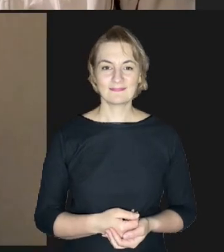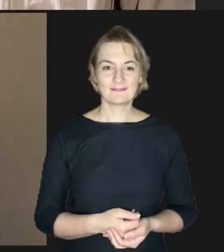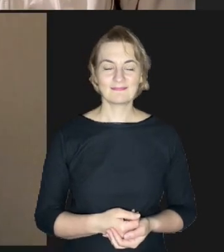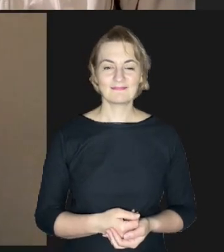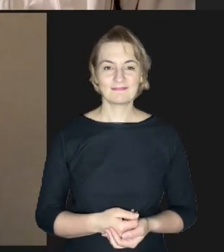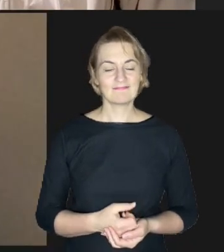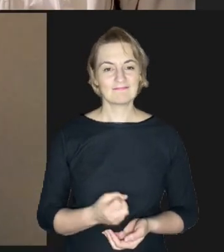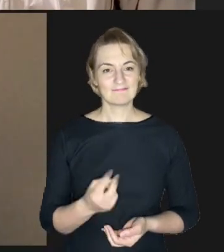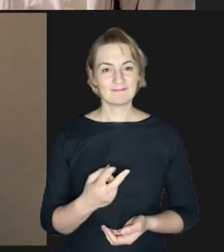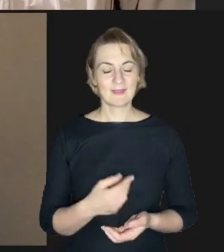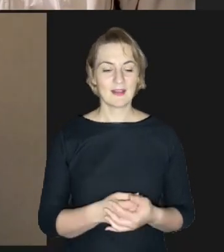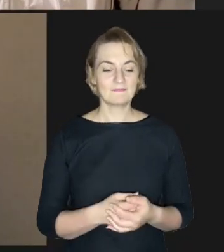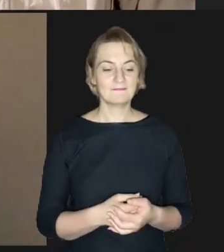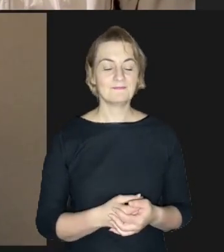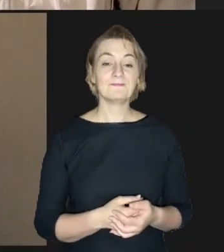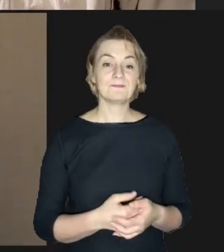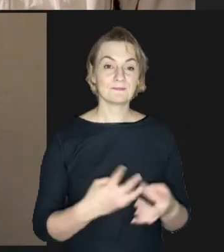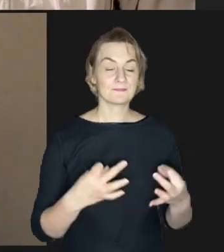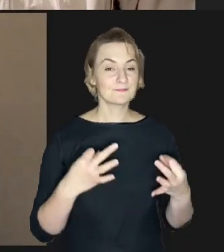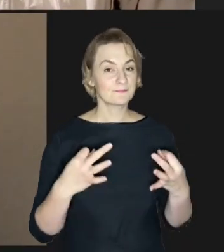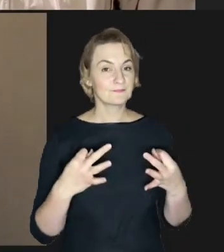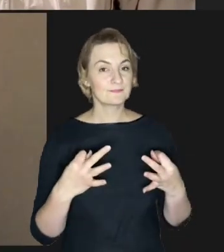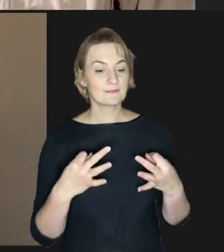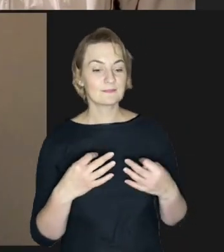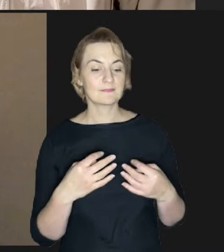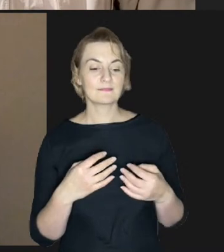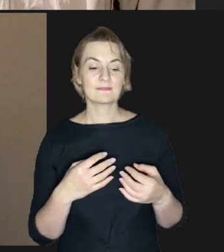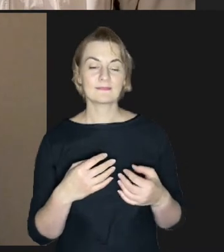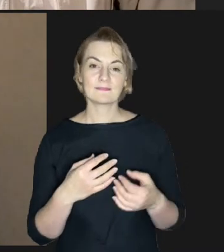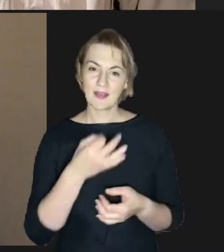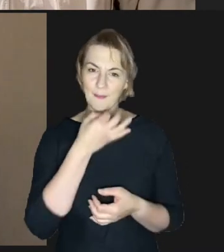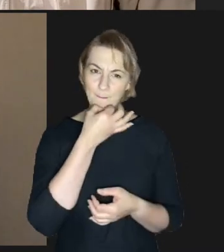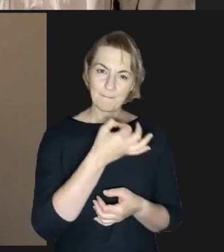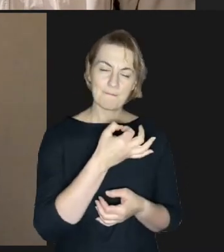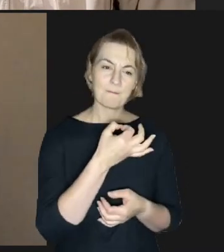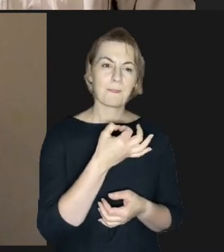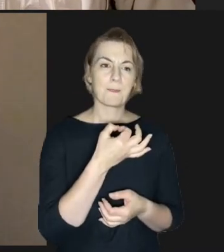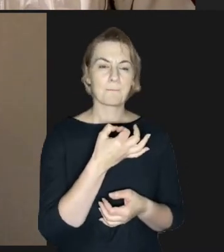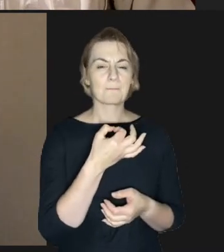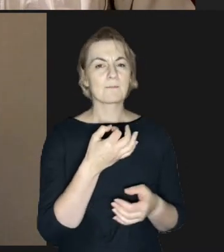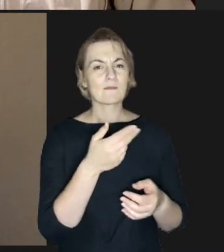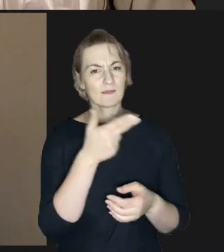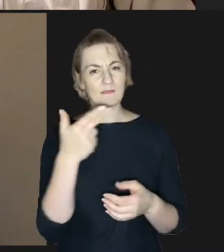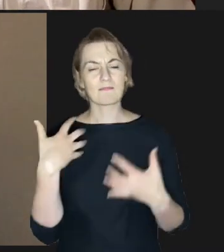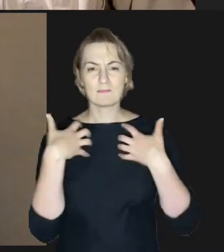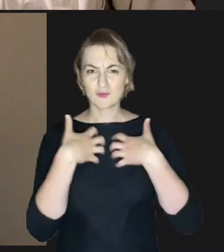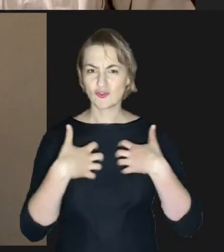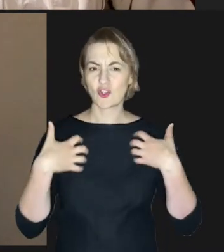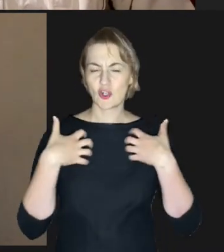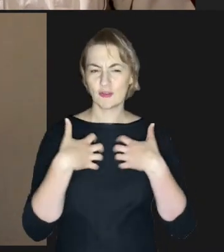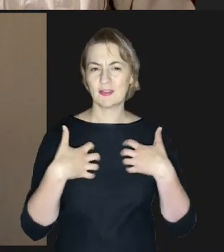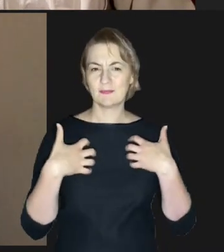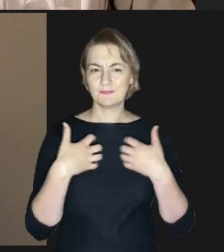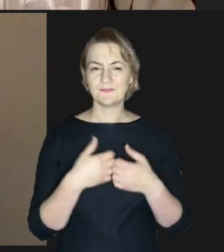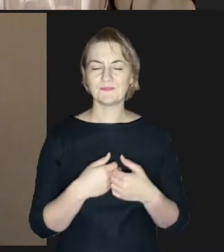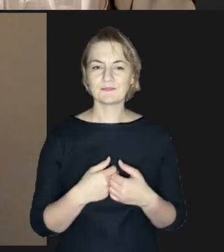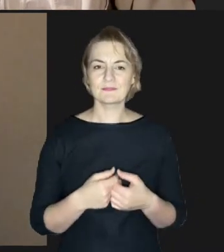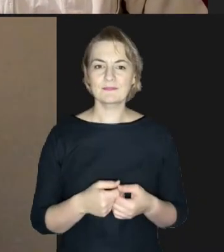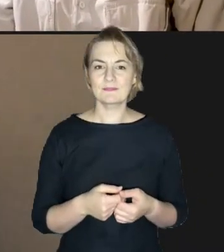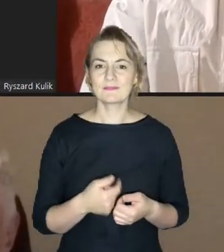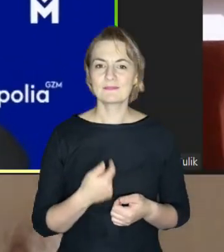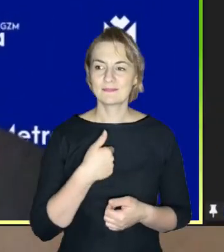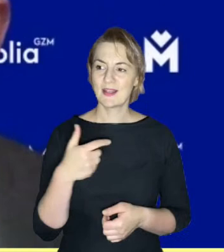Tak, to ja teraz może chciałem nawiązać. Moje pytanie będzie nawiązywało do dzikiej przyrody. Z pewną radością